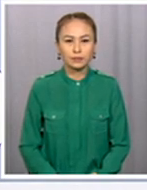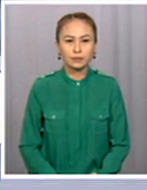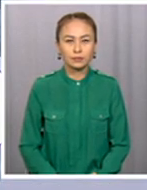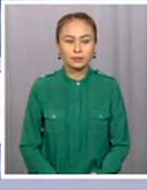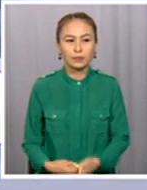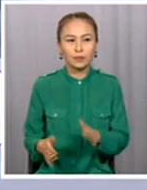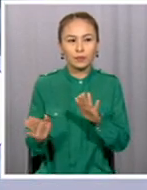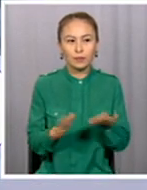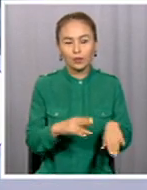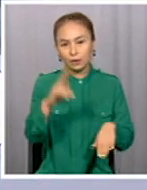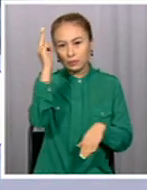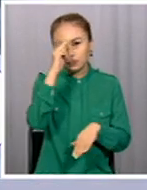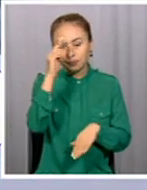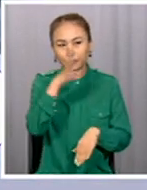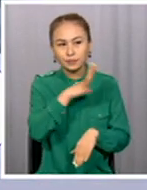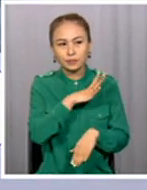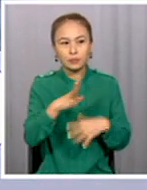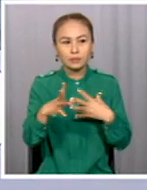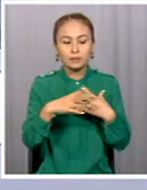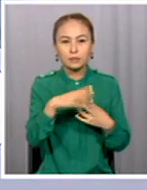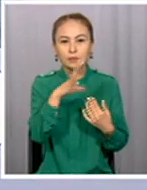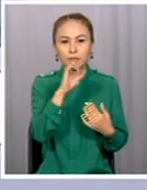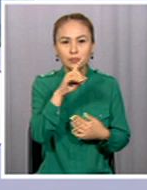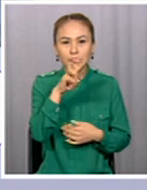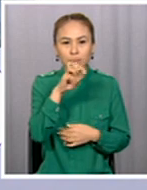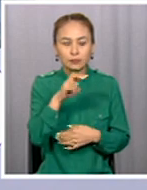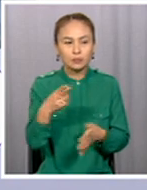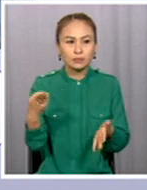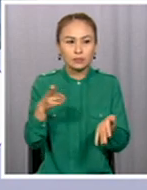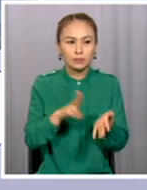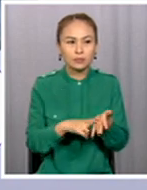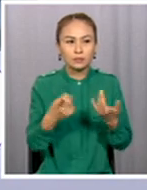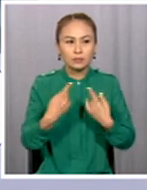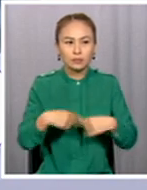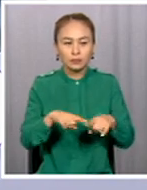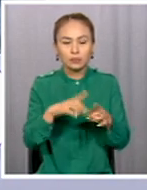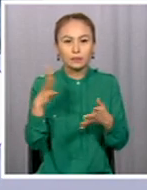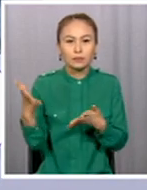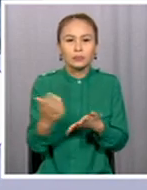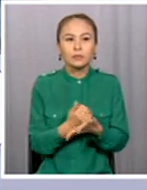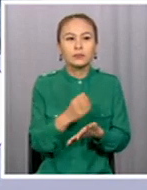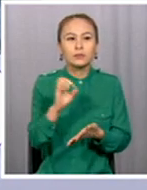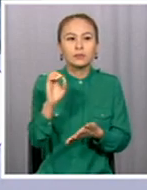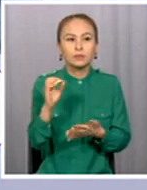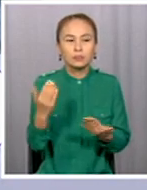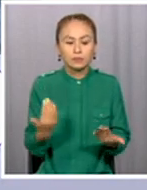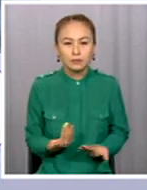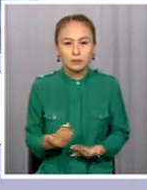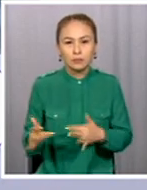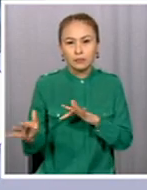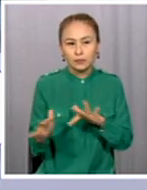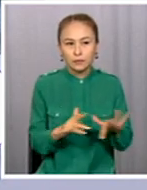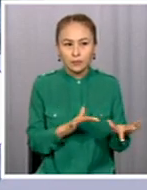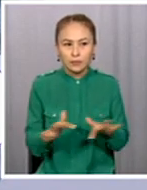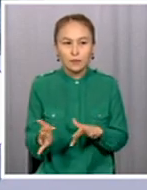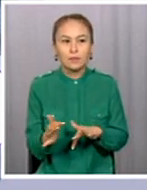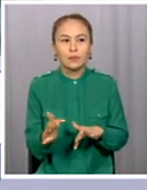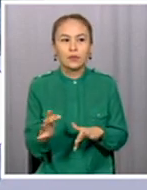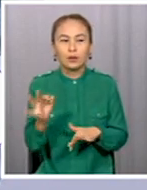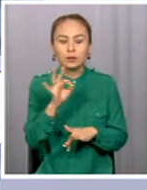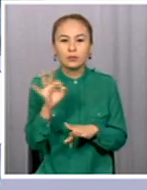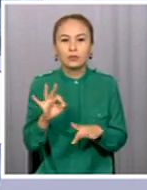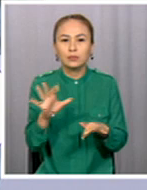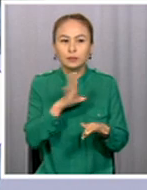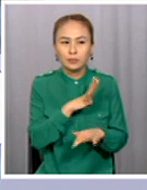Өткен сабақта біз сіздермен сарматтардың қоныстанған аумағын анықтап, олардың тұрмыс тіршілігі мен шаруашылығына